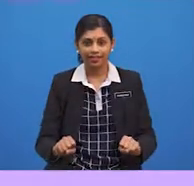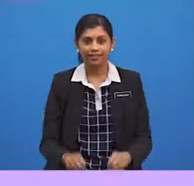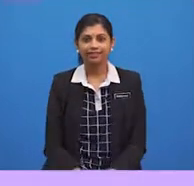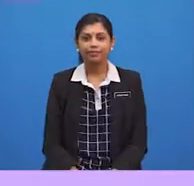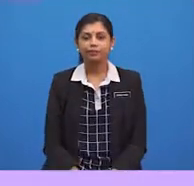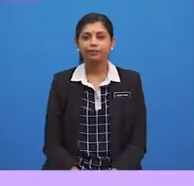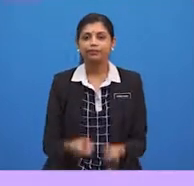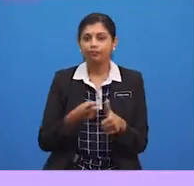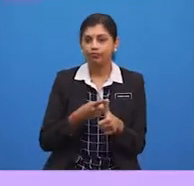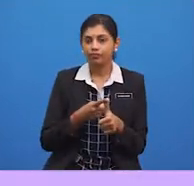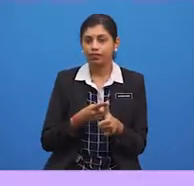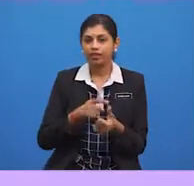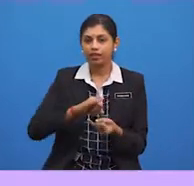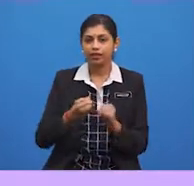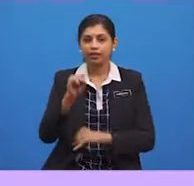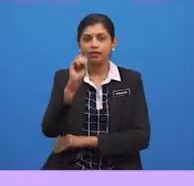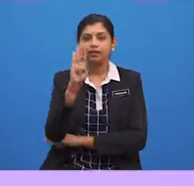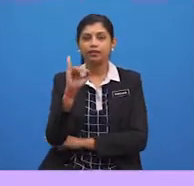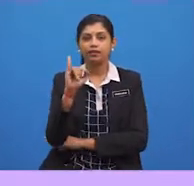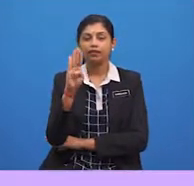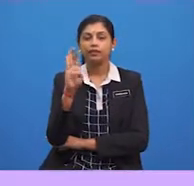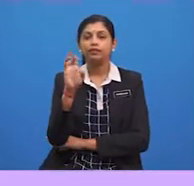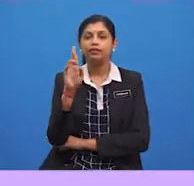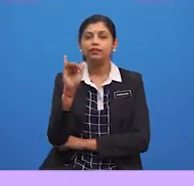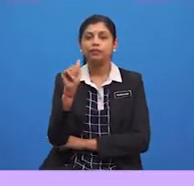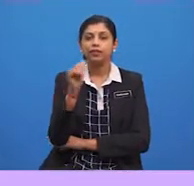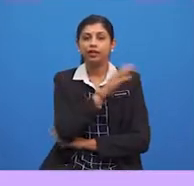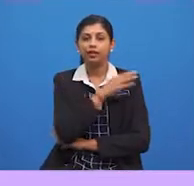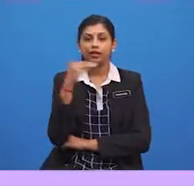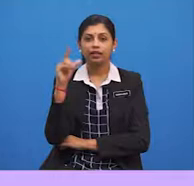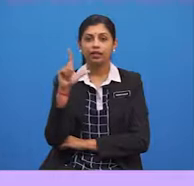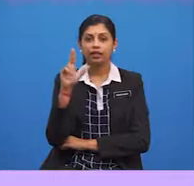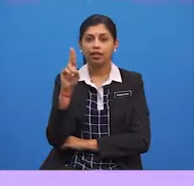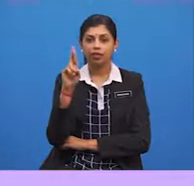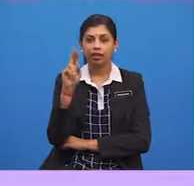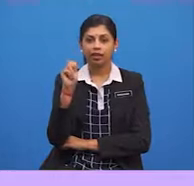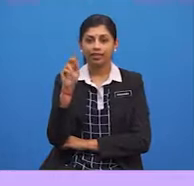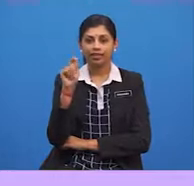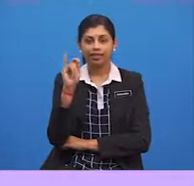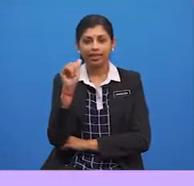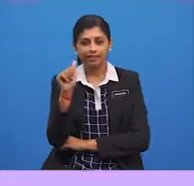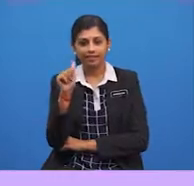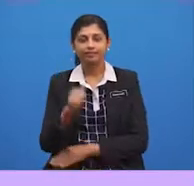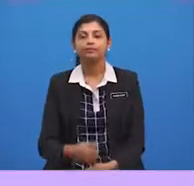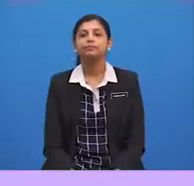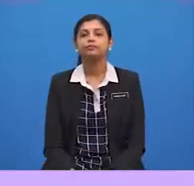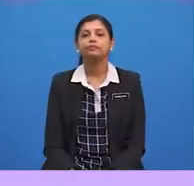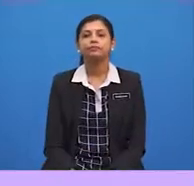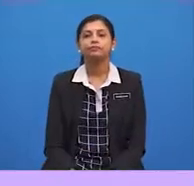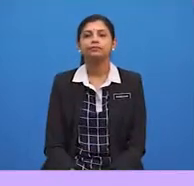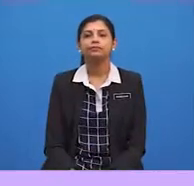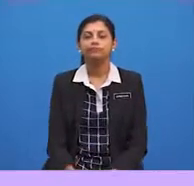iklim Siberia dan iklim Laurentia. Mari kita fokus pada